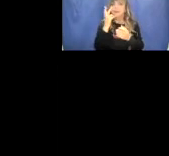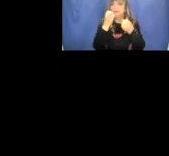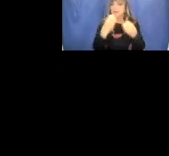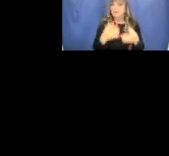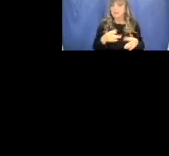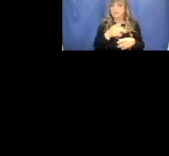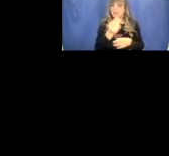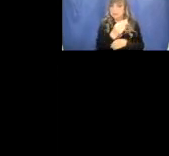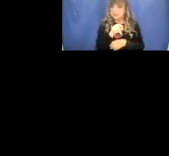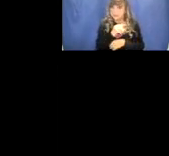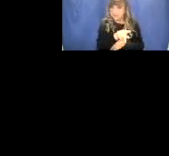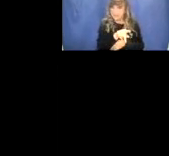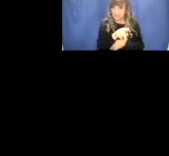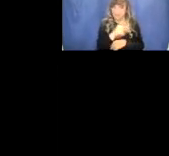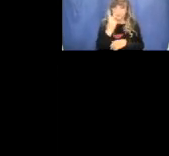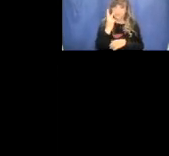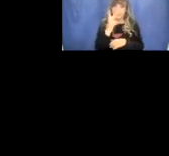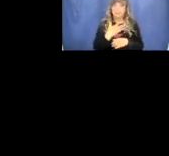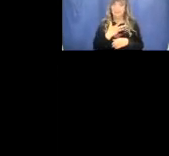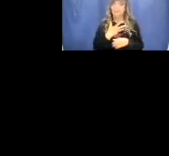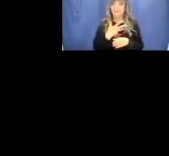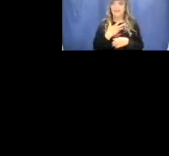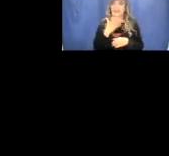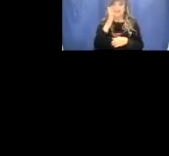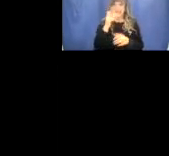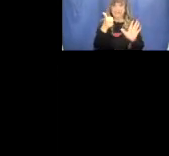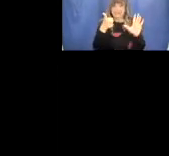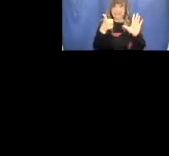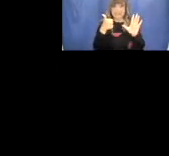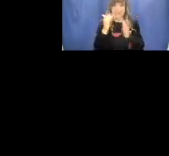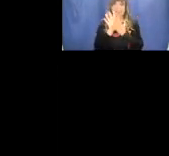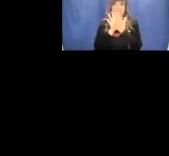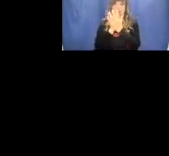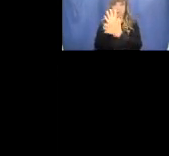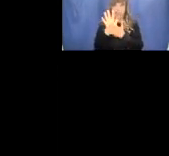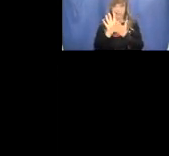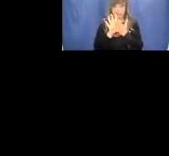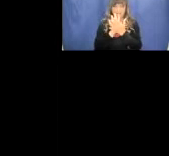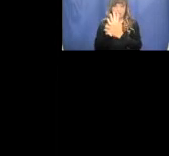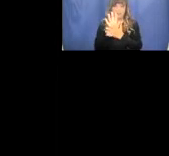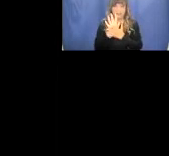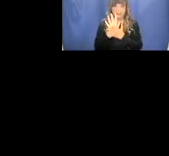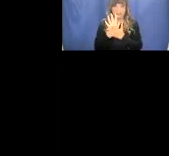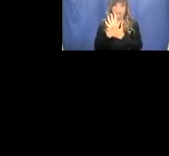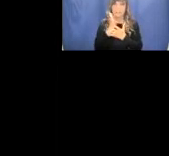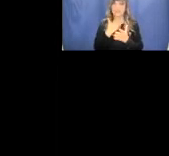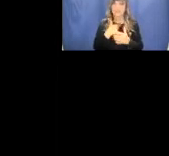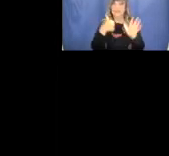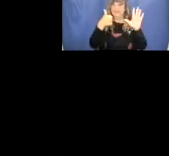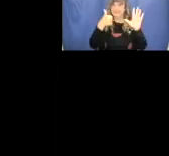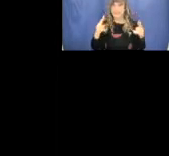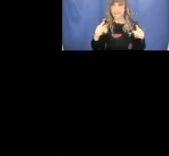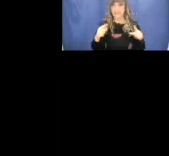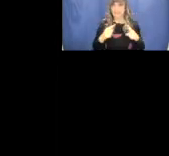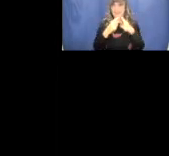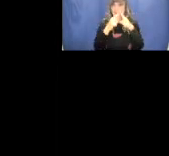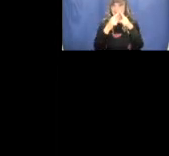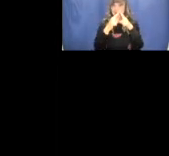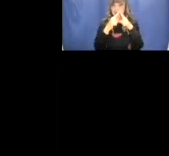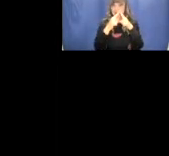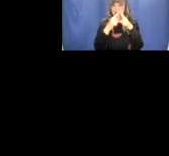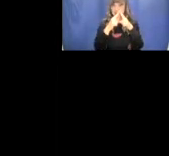disegno vedete sei facce rappresentano 6 vertici che si vedono qui sei centri